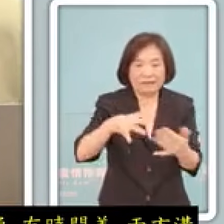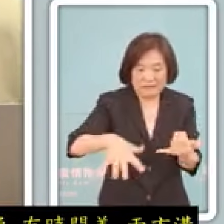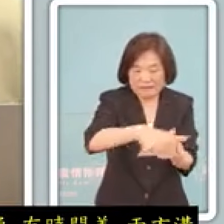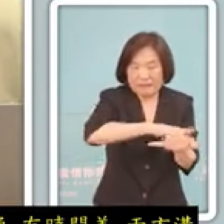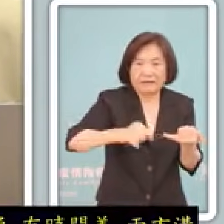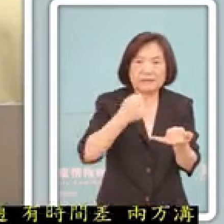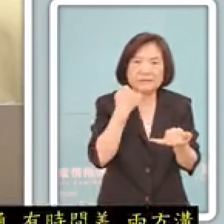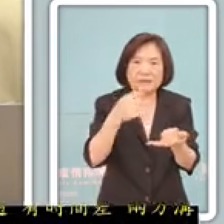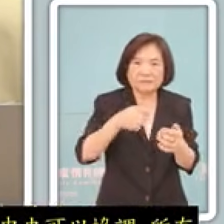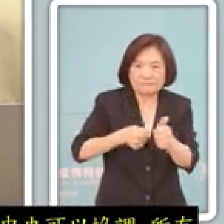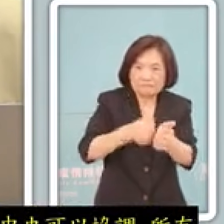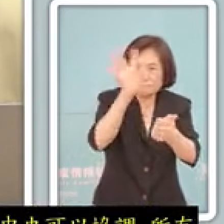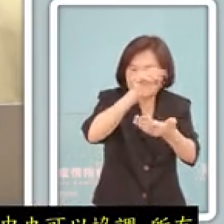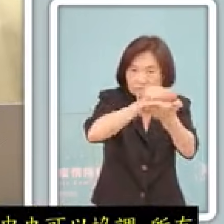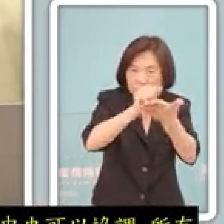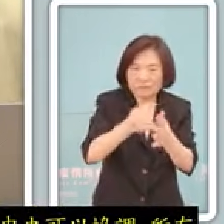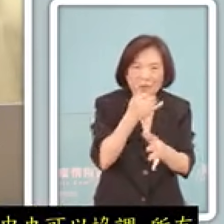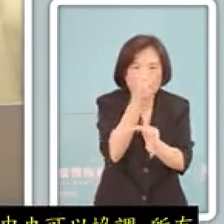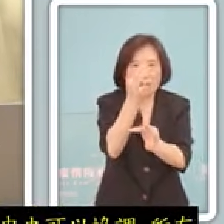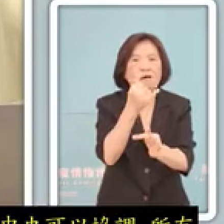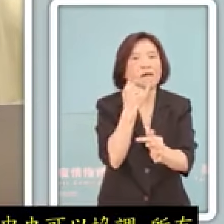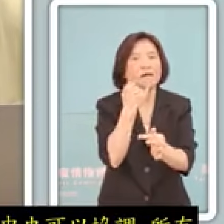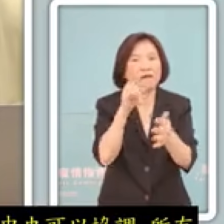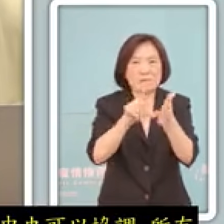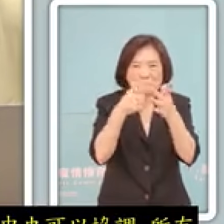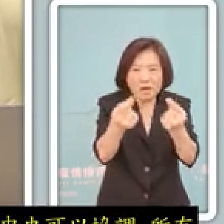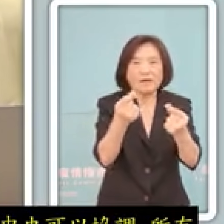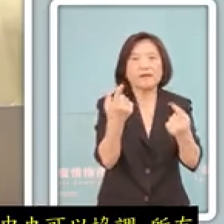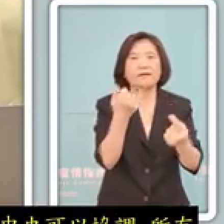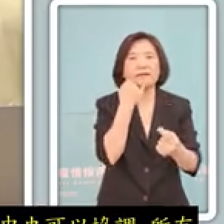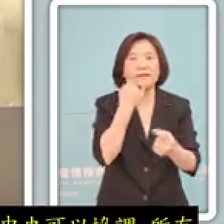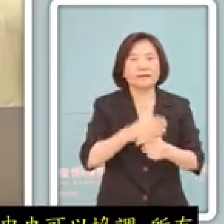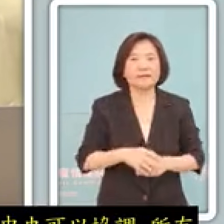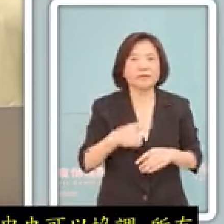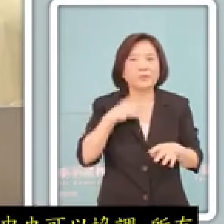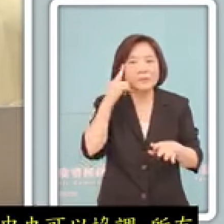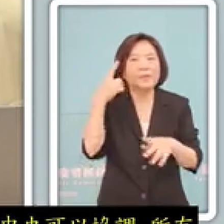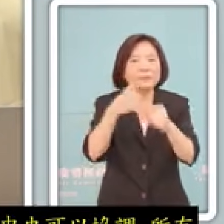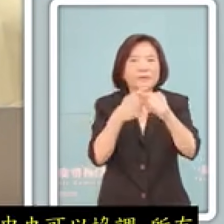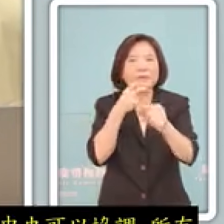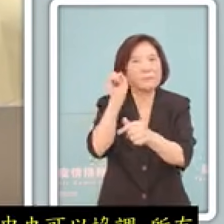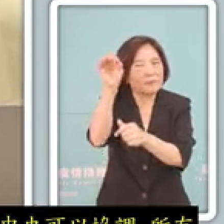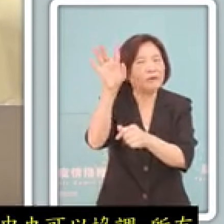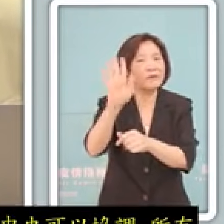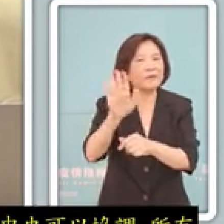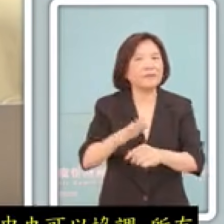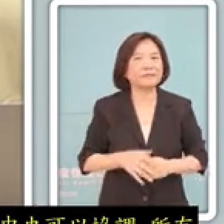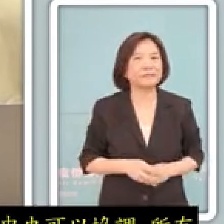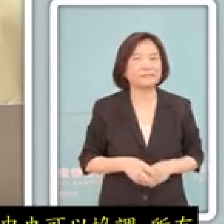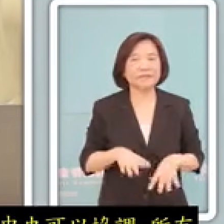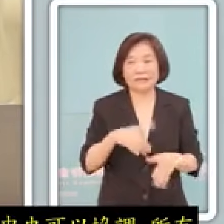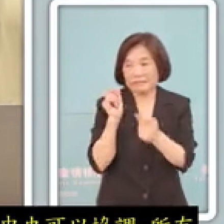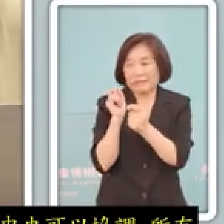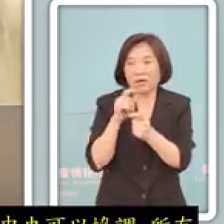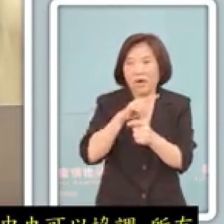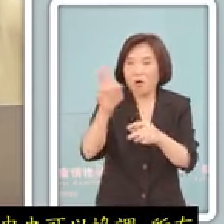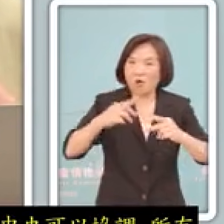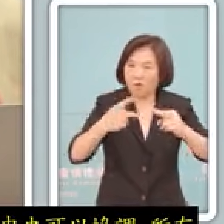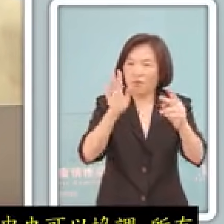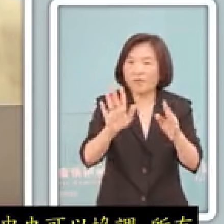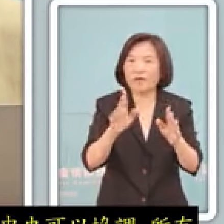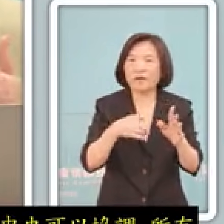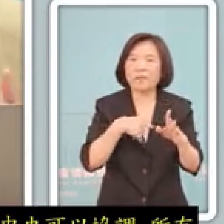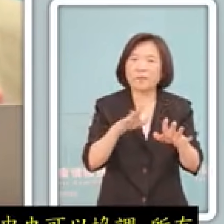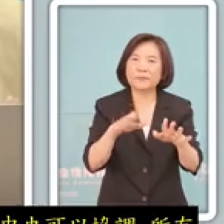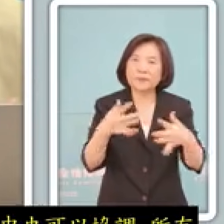跟框列的时间上可以更精准更精确一点点，这也是我们一直在跟中央反映的事情。当然近期之内有一些改善，我们